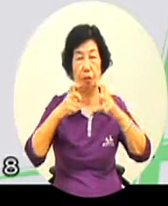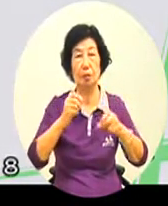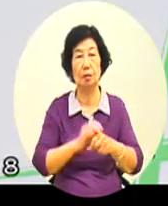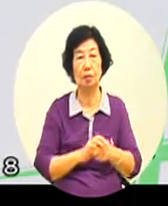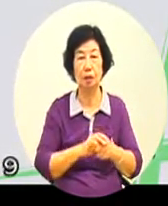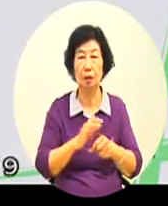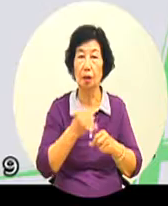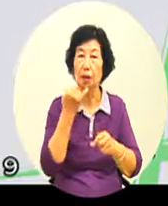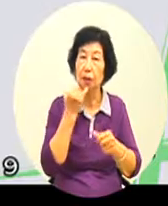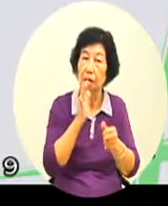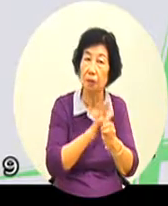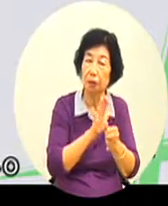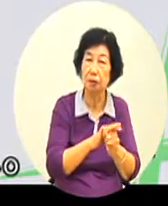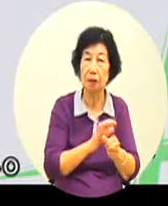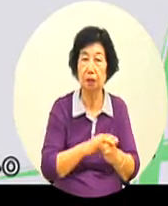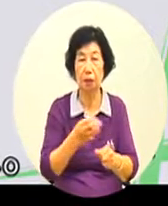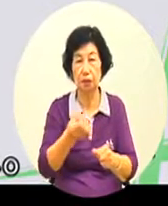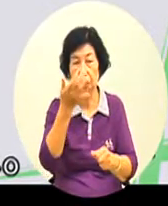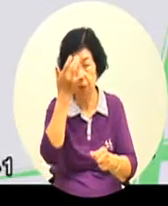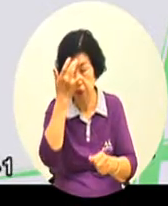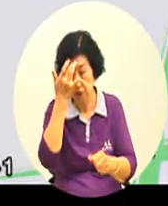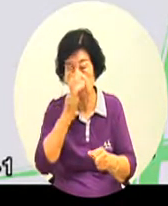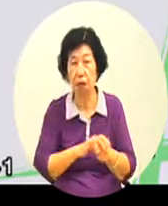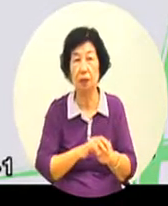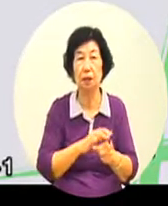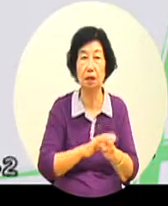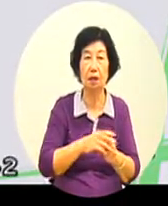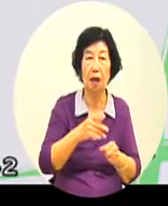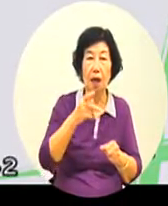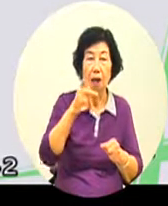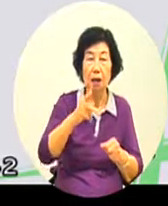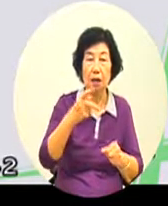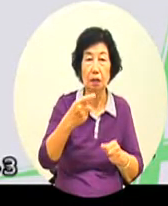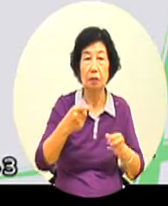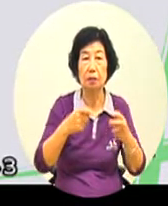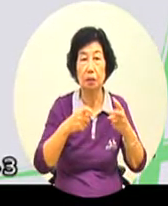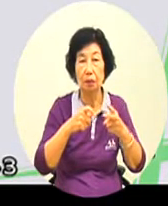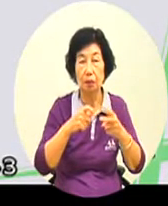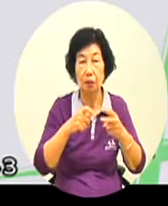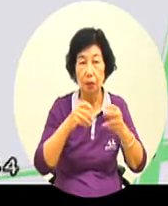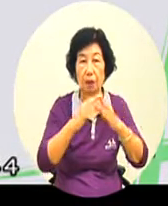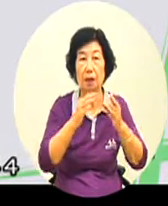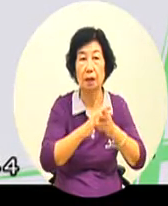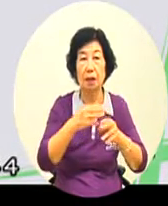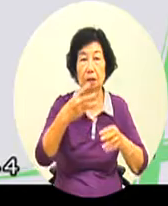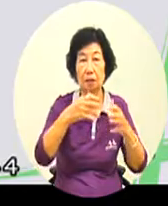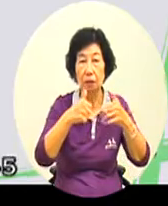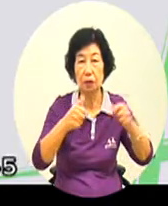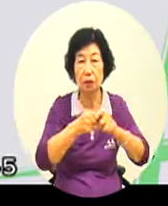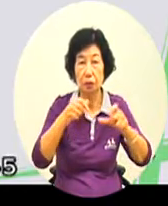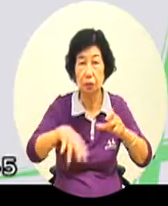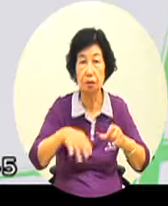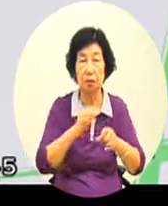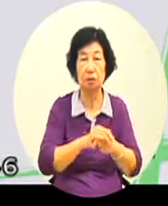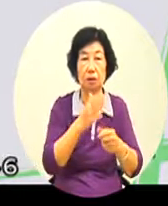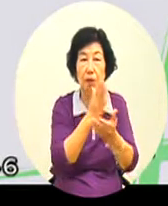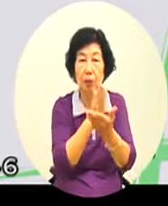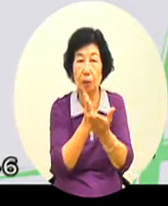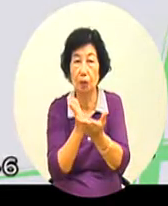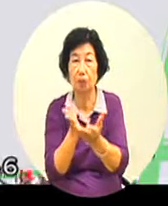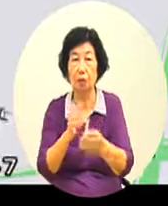造客语的无障碍的环境，包括科公馆、三民区公所跟客家文物馆等等的区域哈，我们都一起联合来推